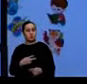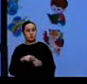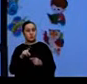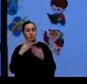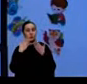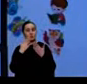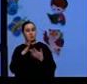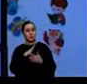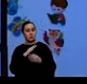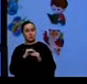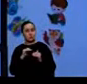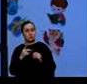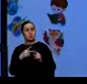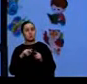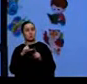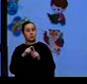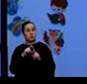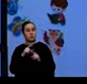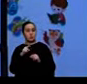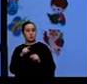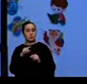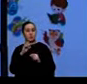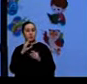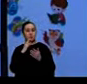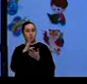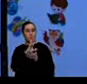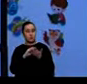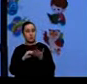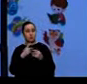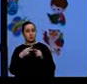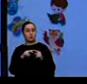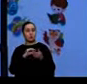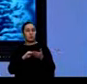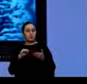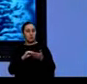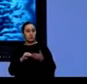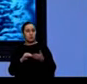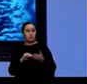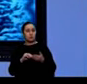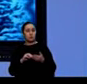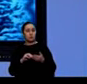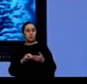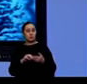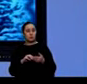Demak, o'qib chiqdik bolajonlar. So'zlarni namunadagidek yozing.